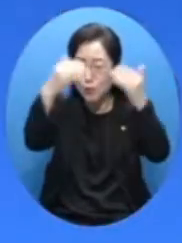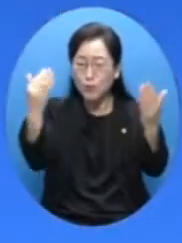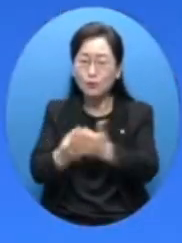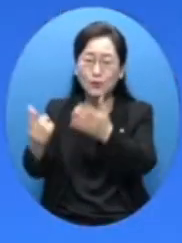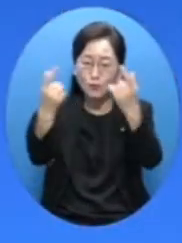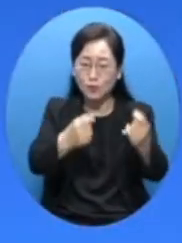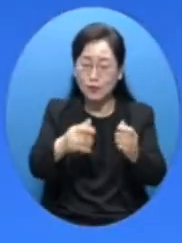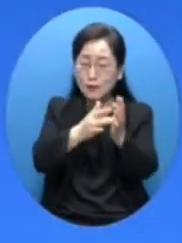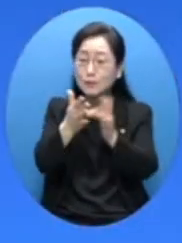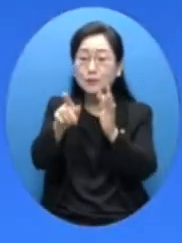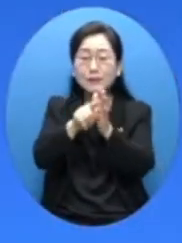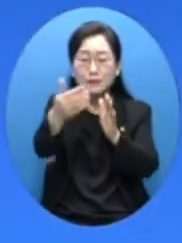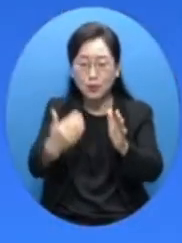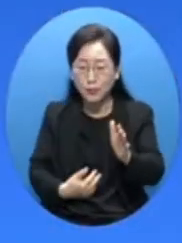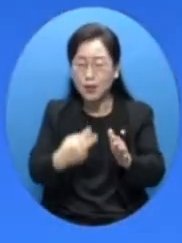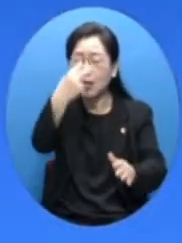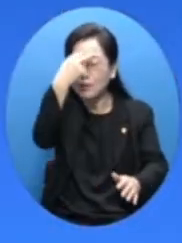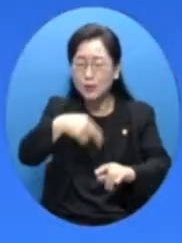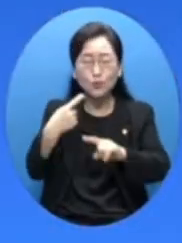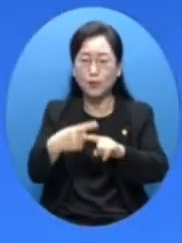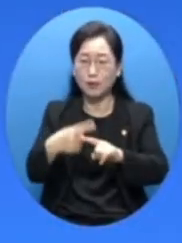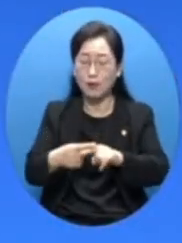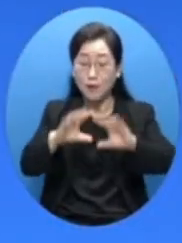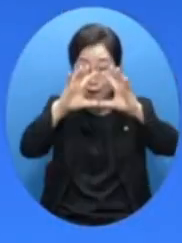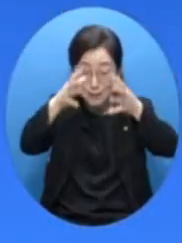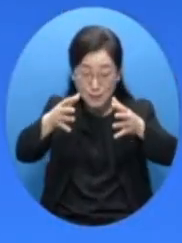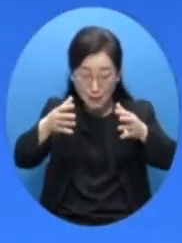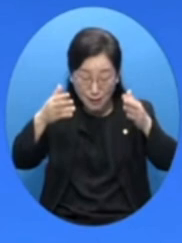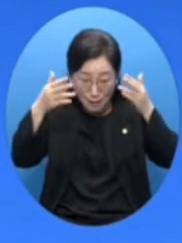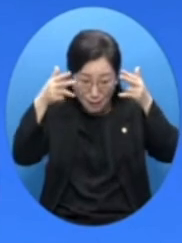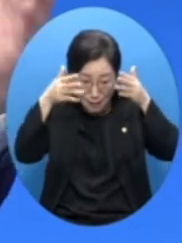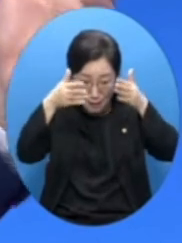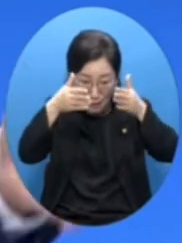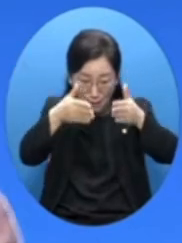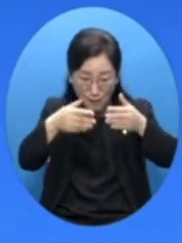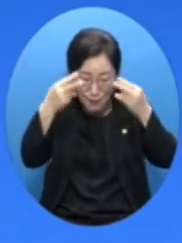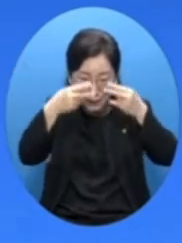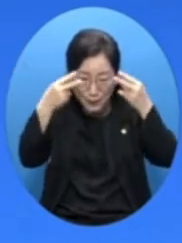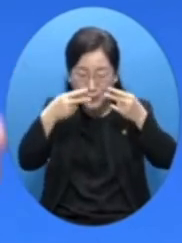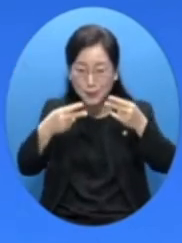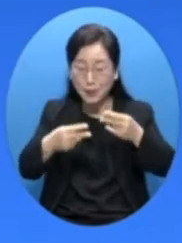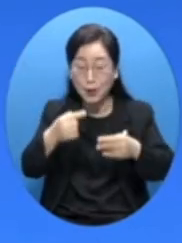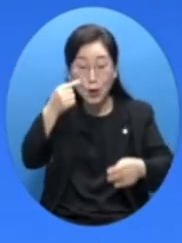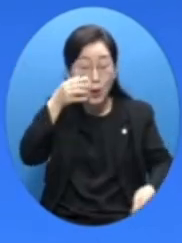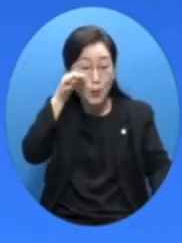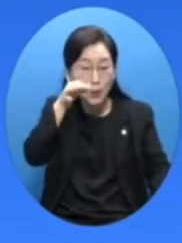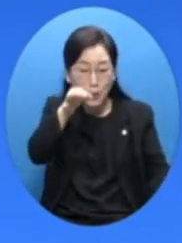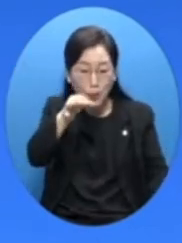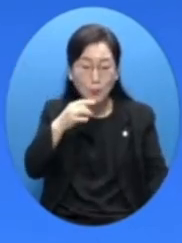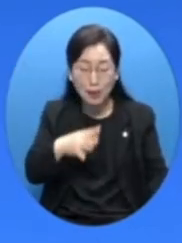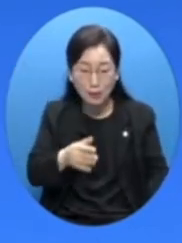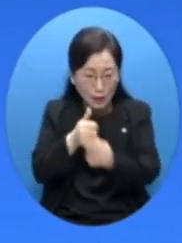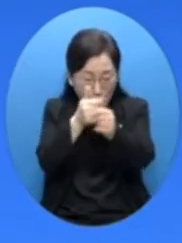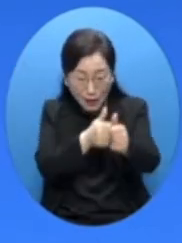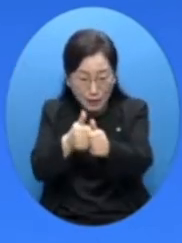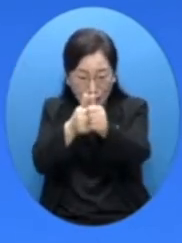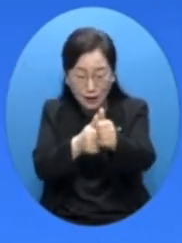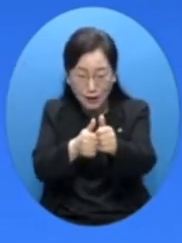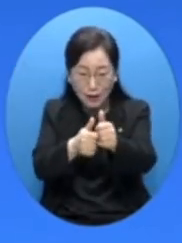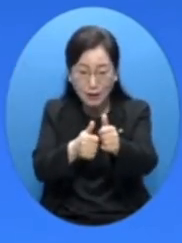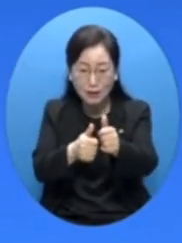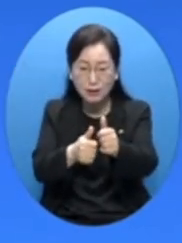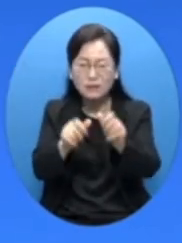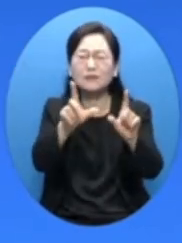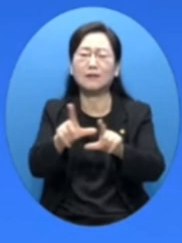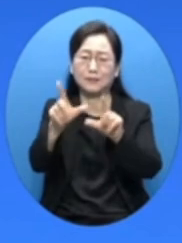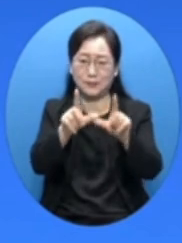눈뜬 맹인이었습니다. 이 세상 것들만 눈에 보였습니다. 세상에 눈에 보이는 것만 바라보고 따라갔던 우리들의